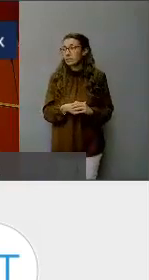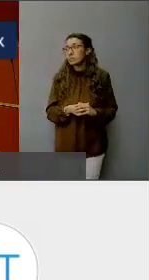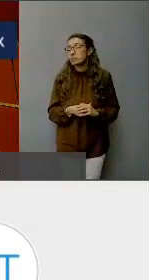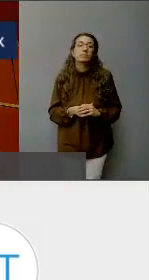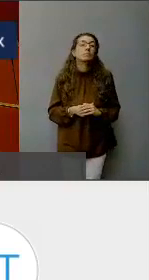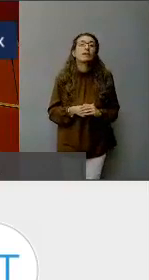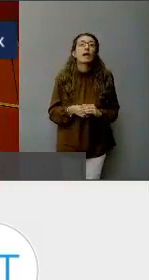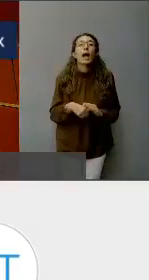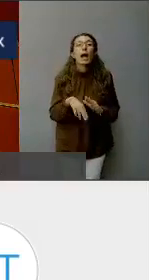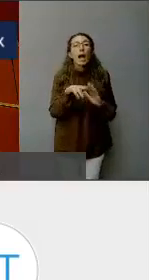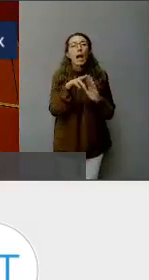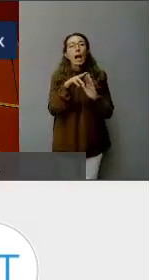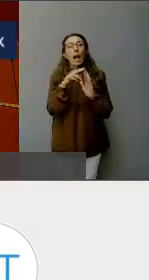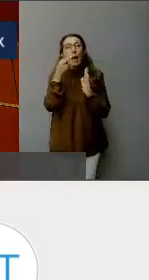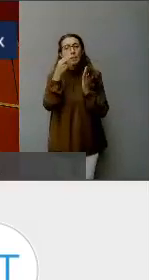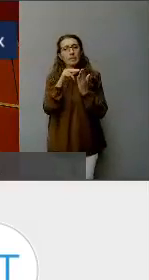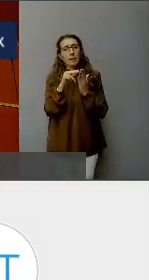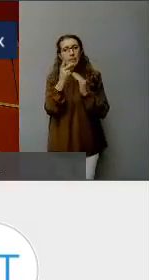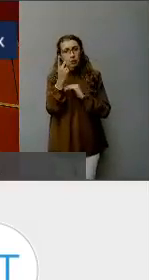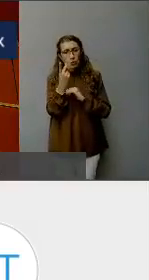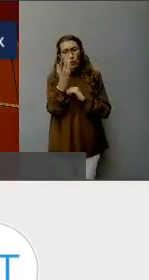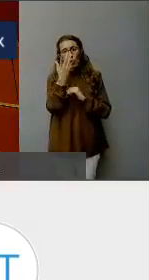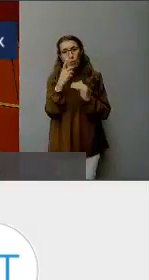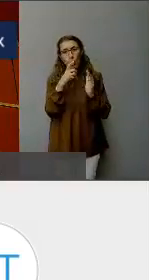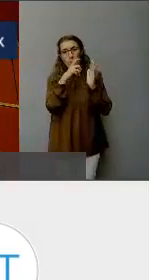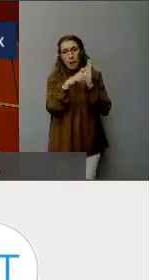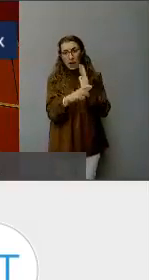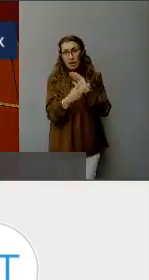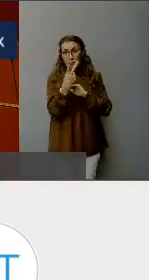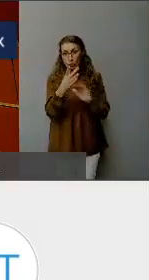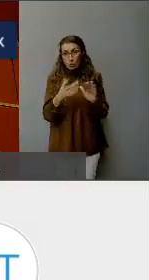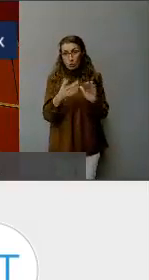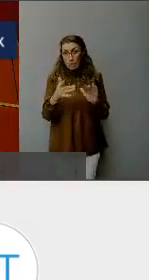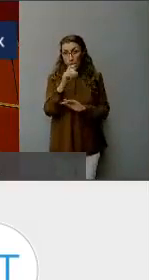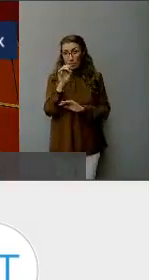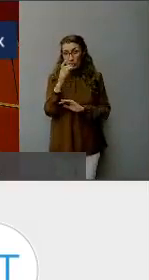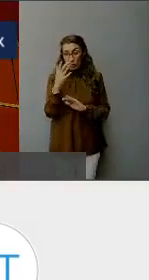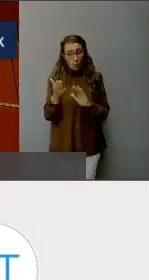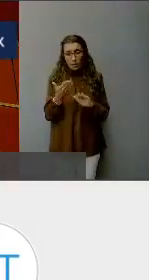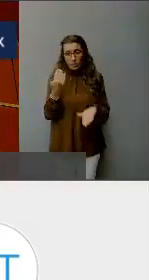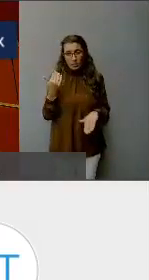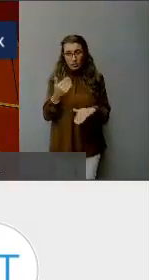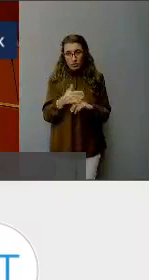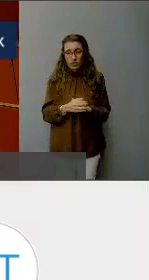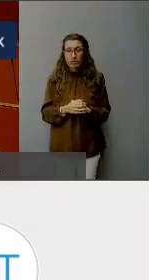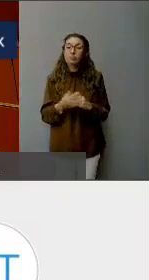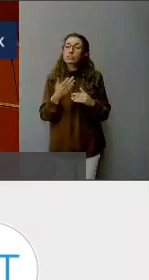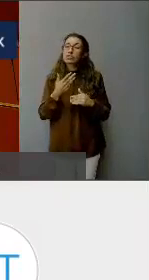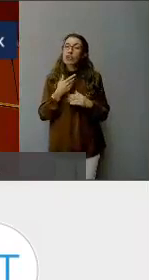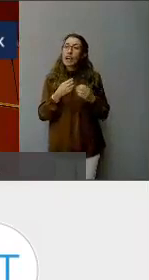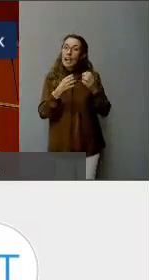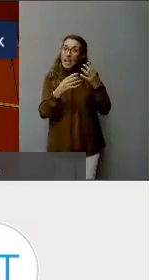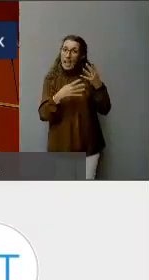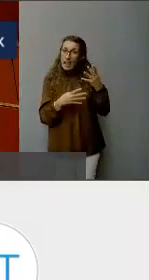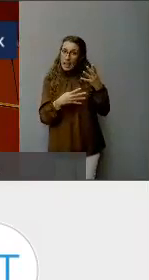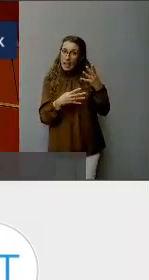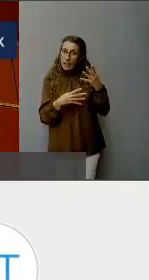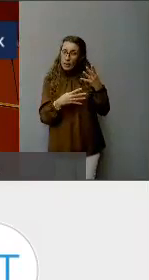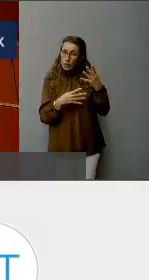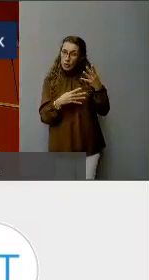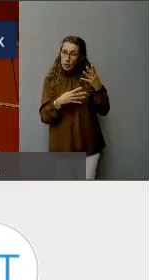propone di abrogare il paragrafo 2 a pagina 15 quando si fa l'elenco di come possono